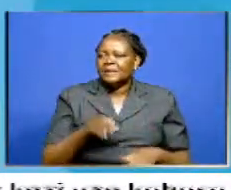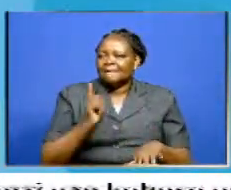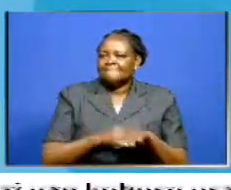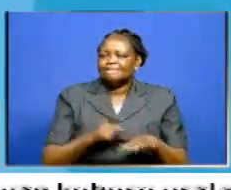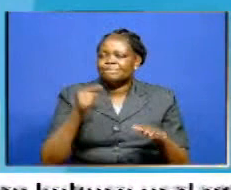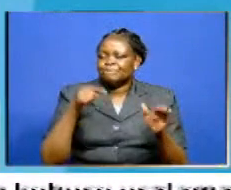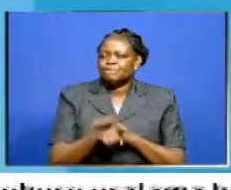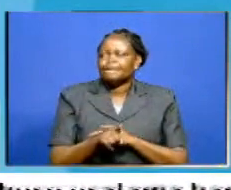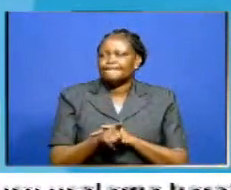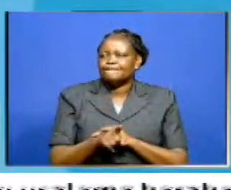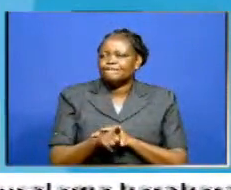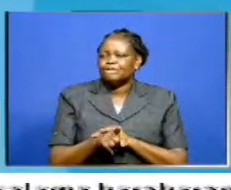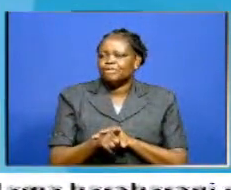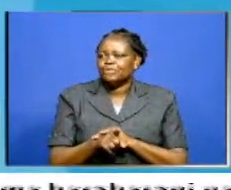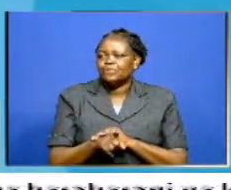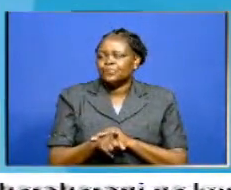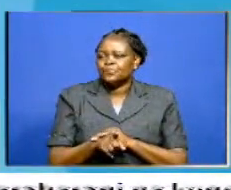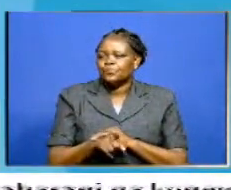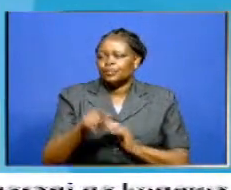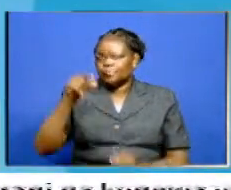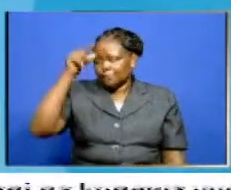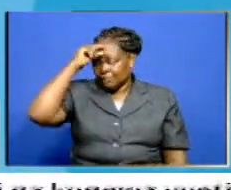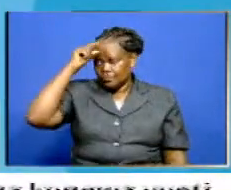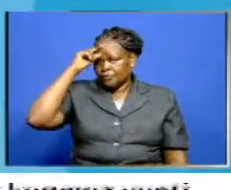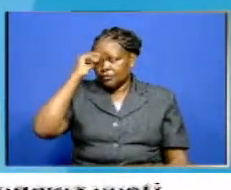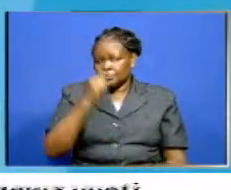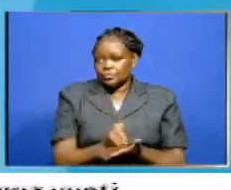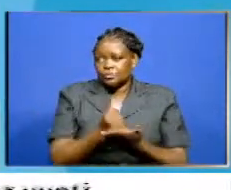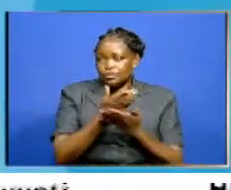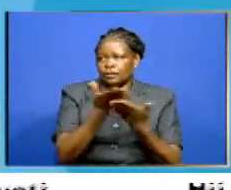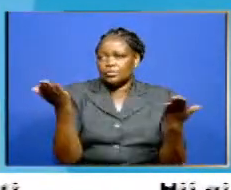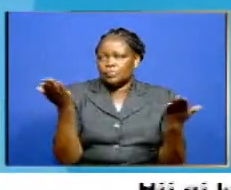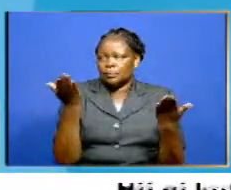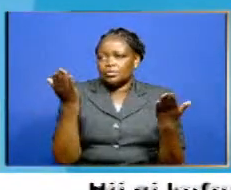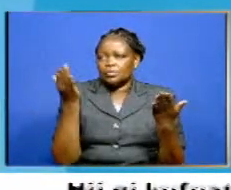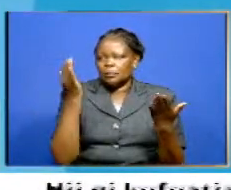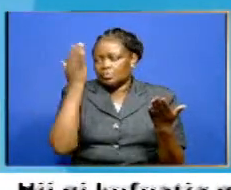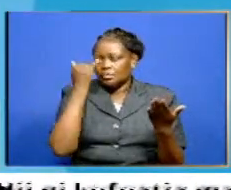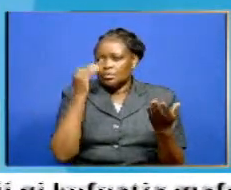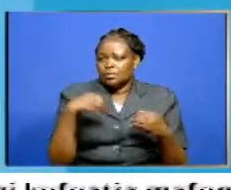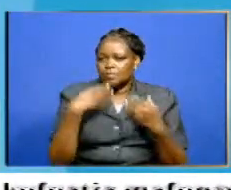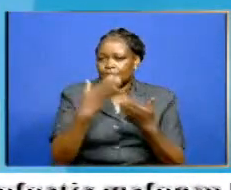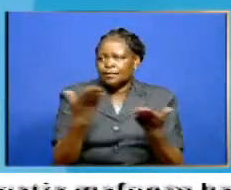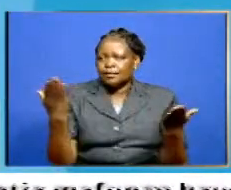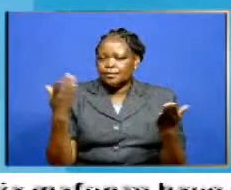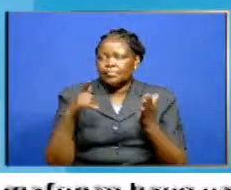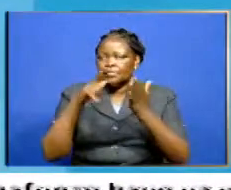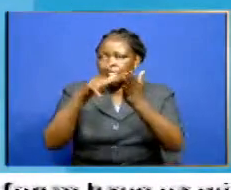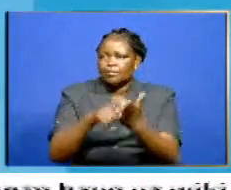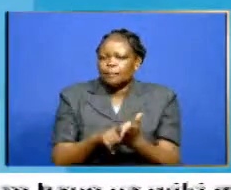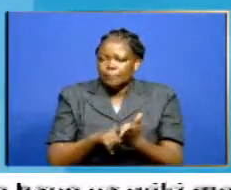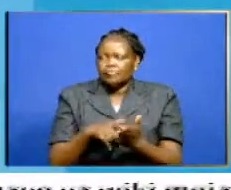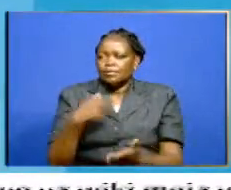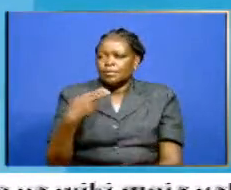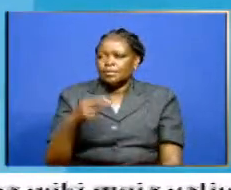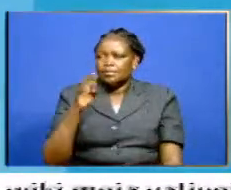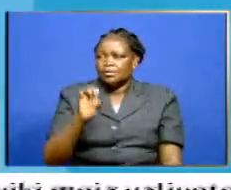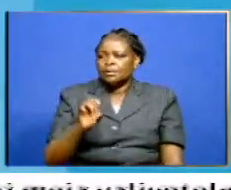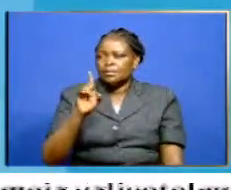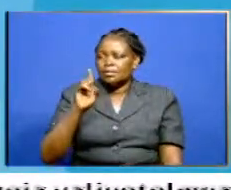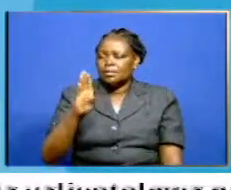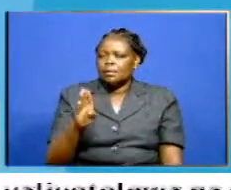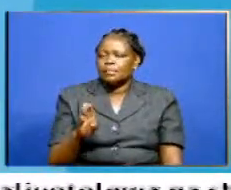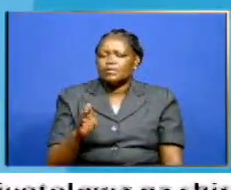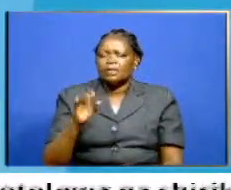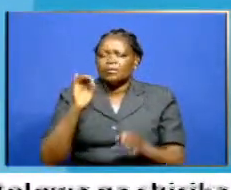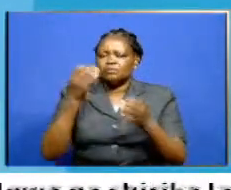pale, serikali inaweza kuwasaidia kwa kuwapatia ule mkopo ambao unaitwa HELB. Kivyangu